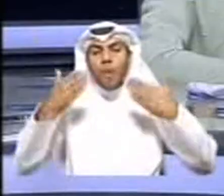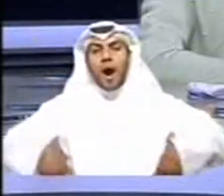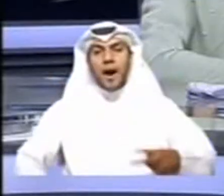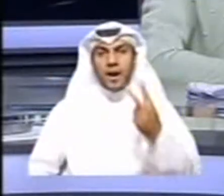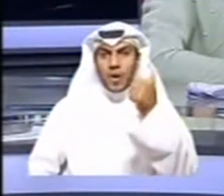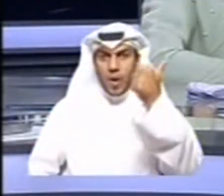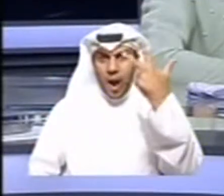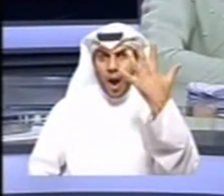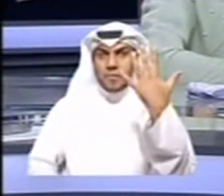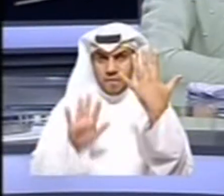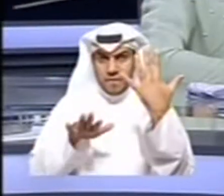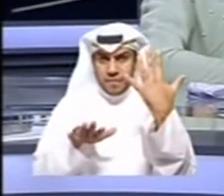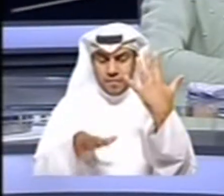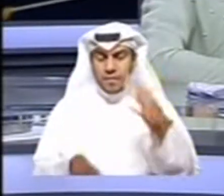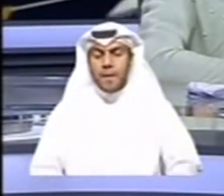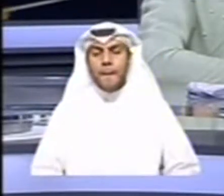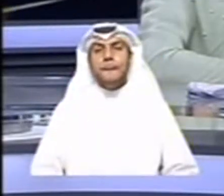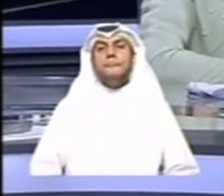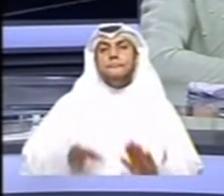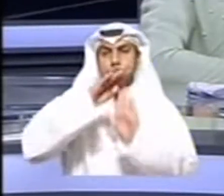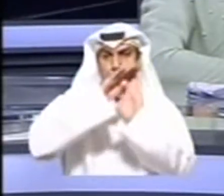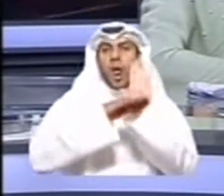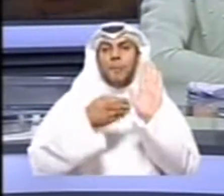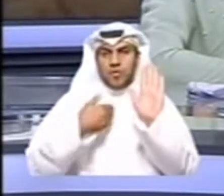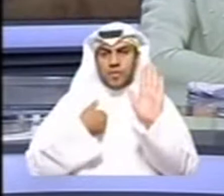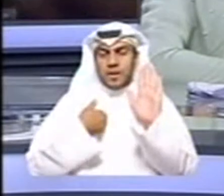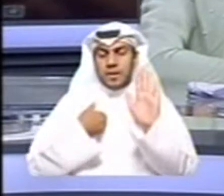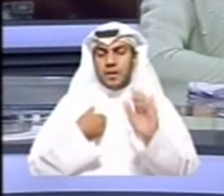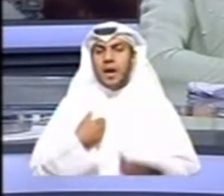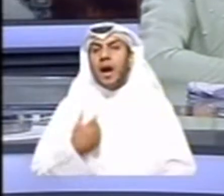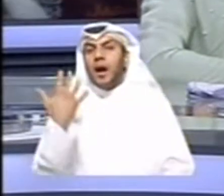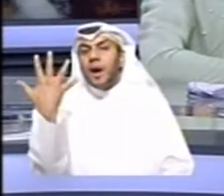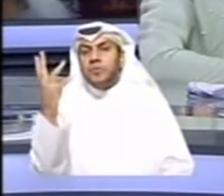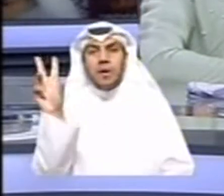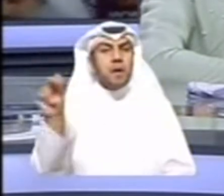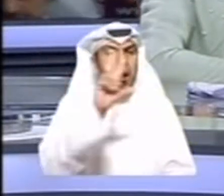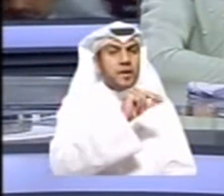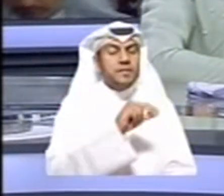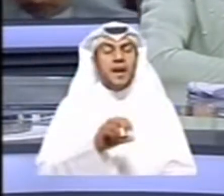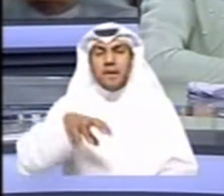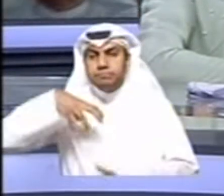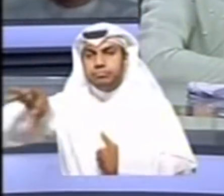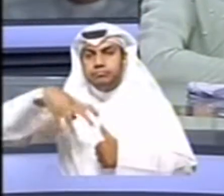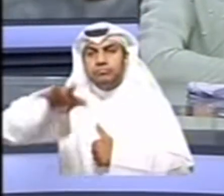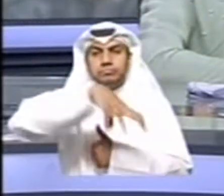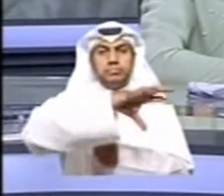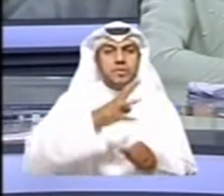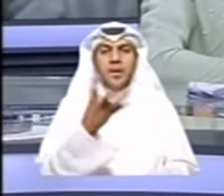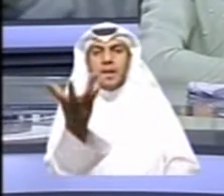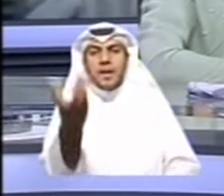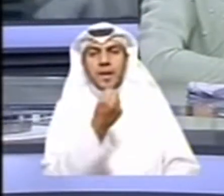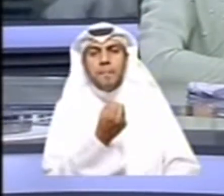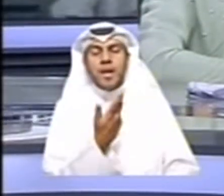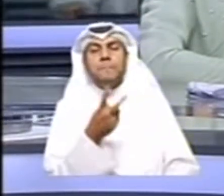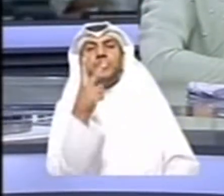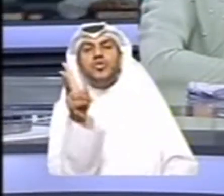الخمسة خمس برامج تدريبية تم استحداثها. كل برنامج تدريبي راح ياخذ 20